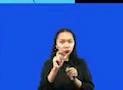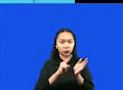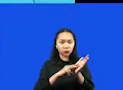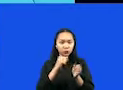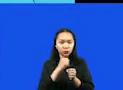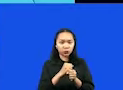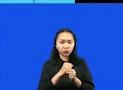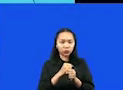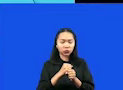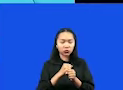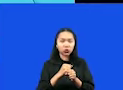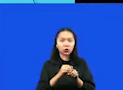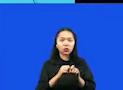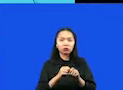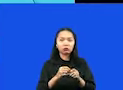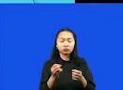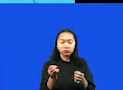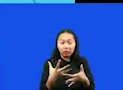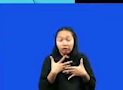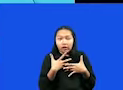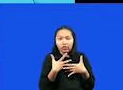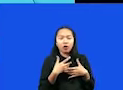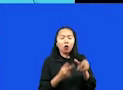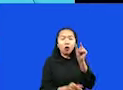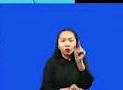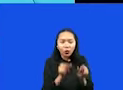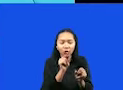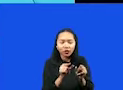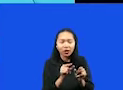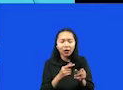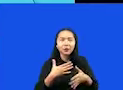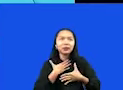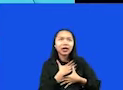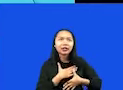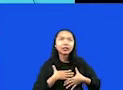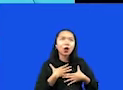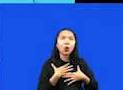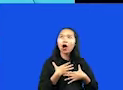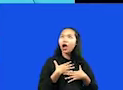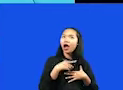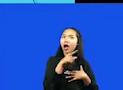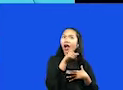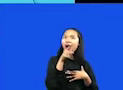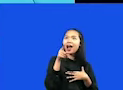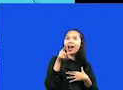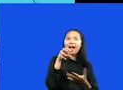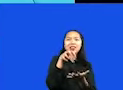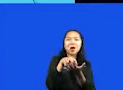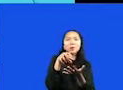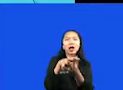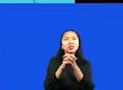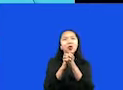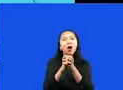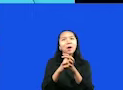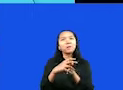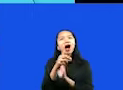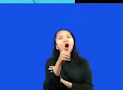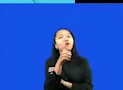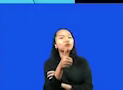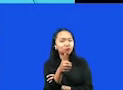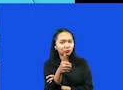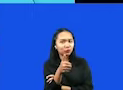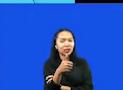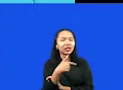banyak yang tersapa oke Banyak orang-orang yang oh ee bagus ya ternyata dekat saya pernah tugas di situ